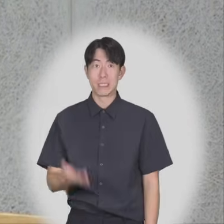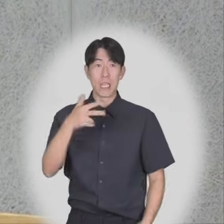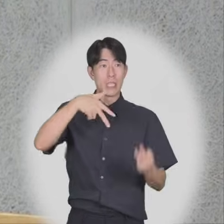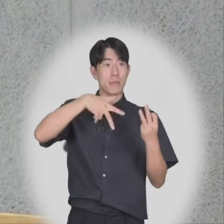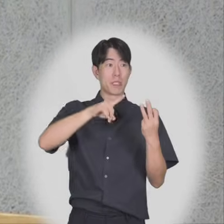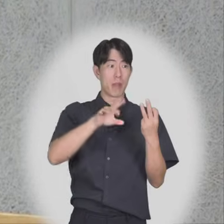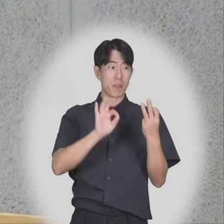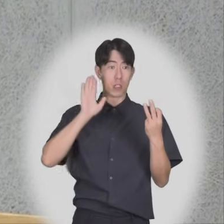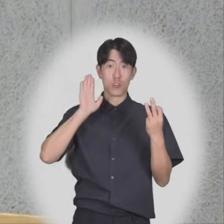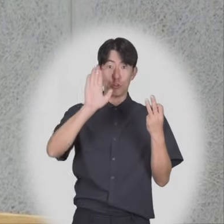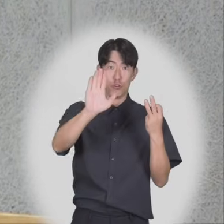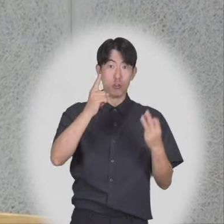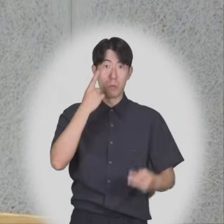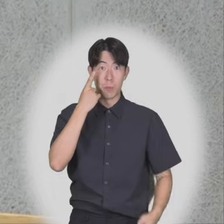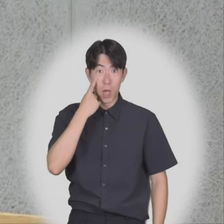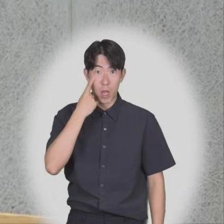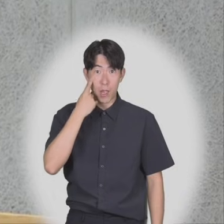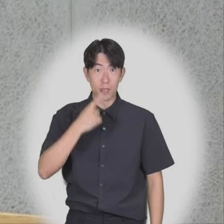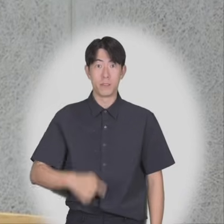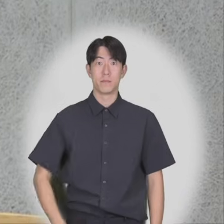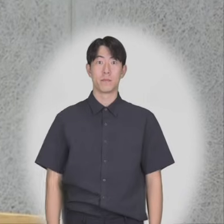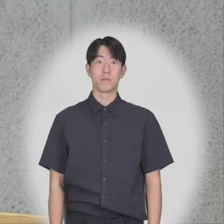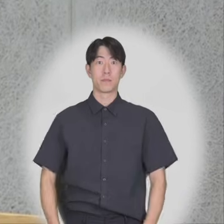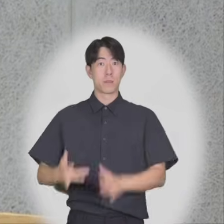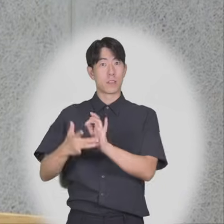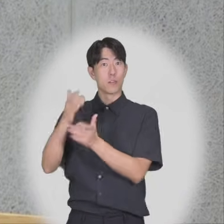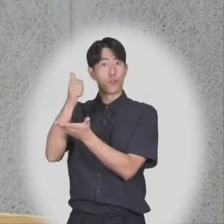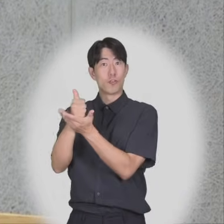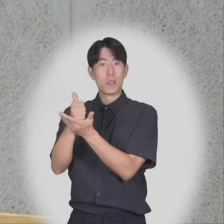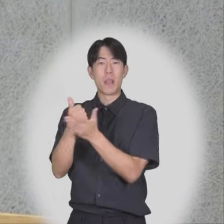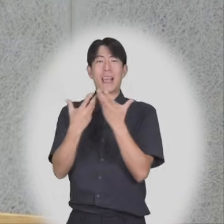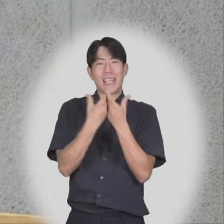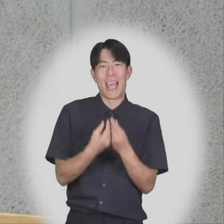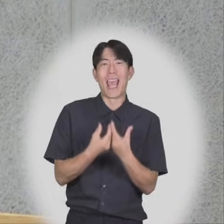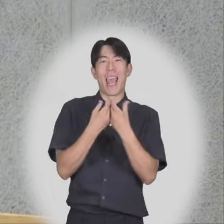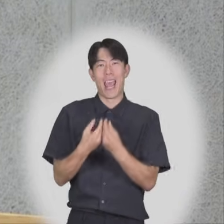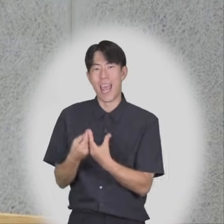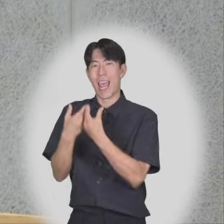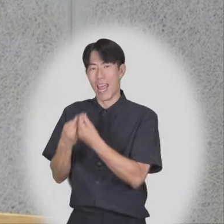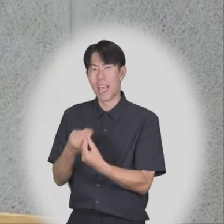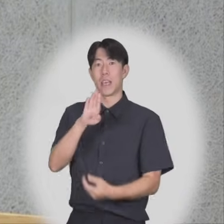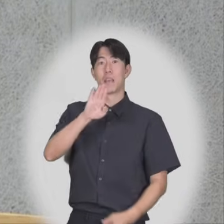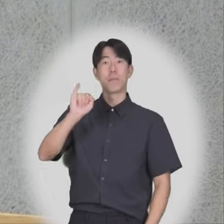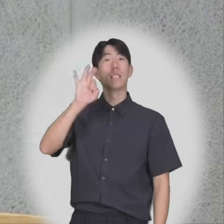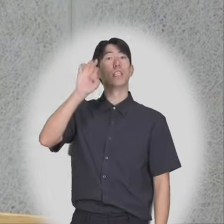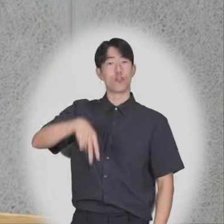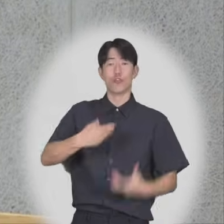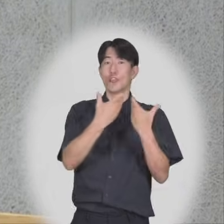이제 13장 이후로 넘어가게 되어지면은 예수님이 비유를 많이